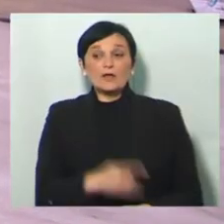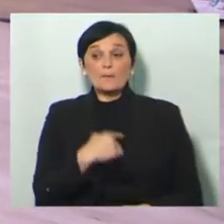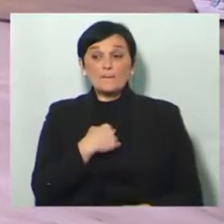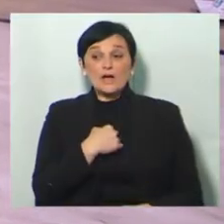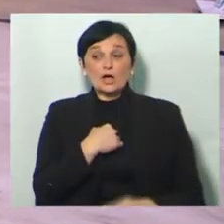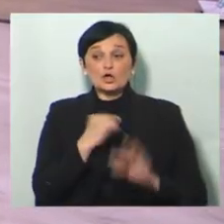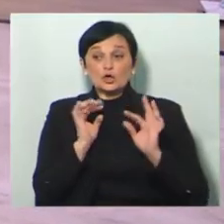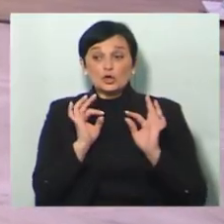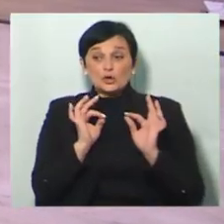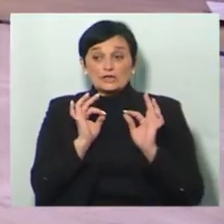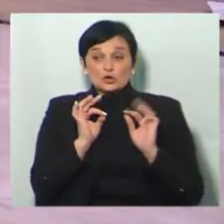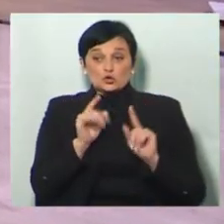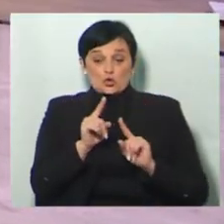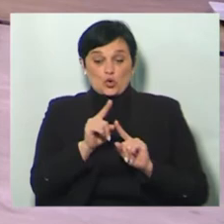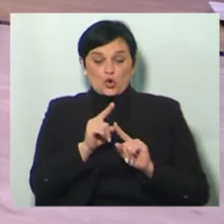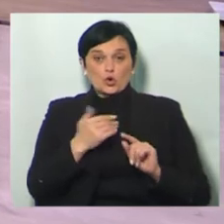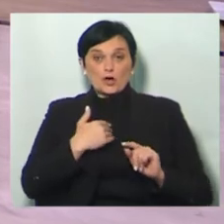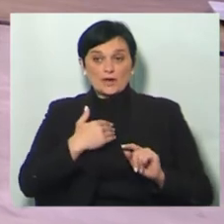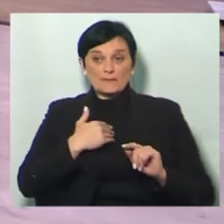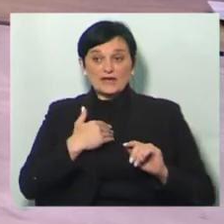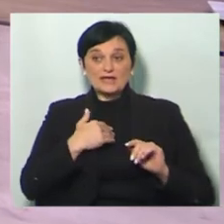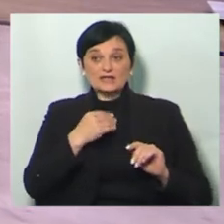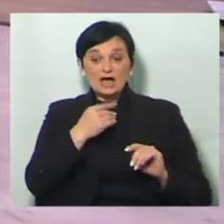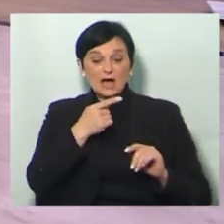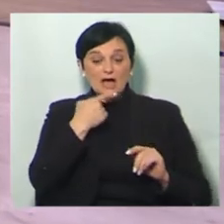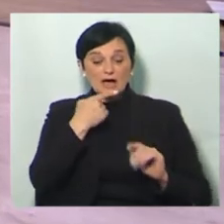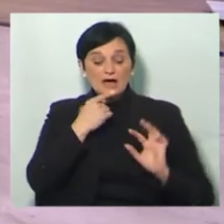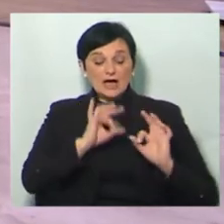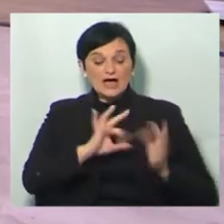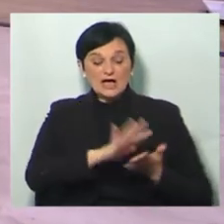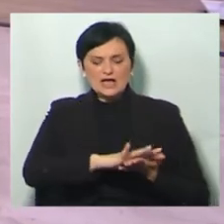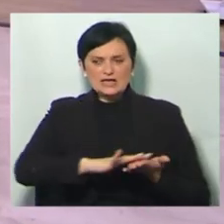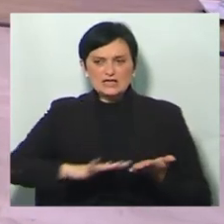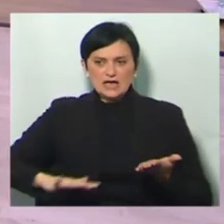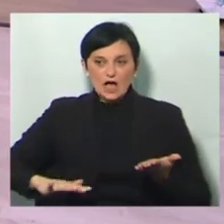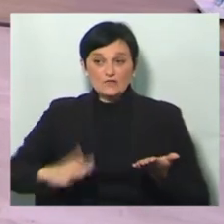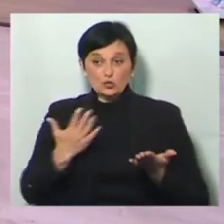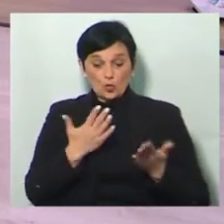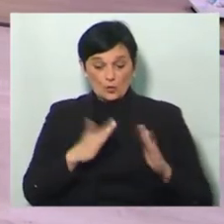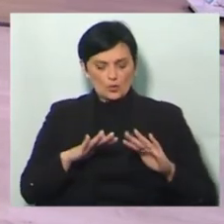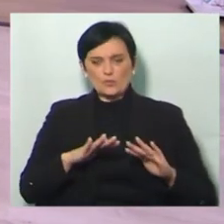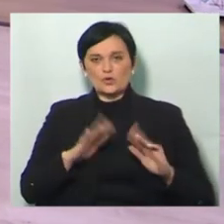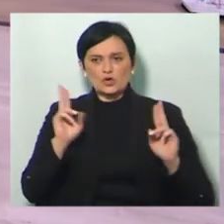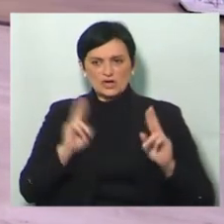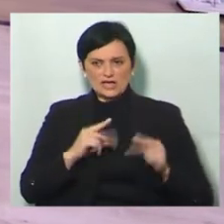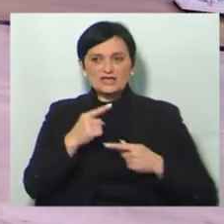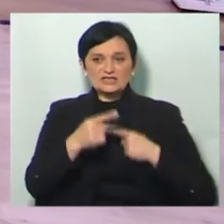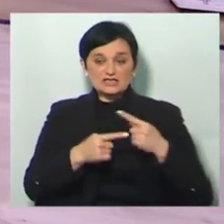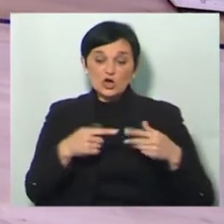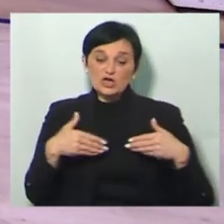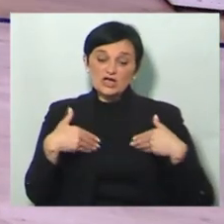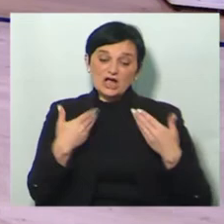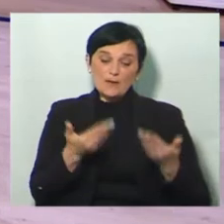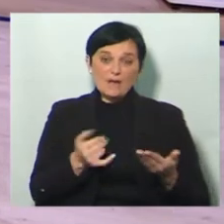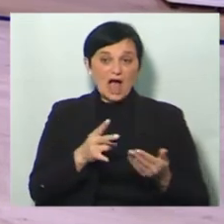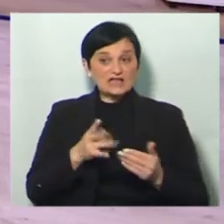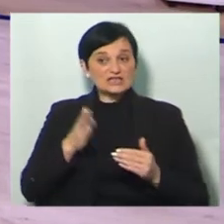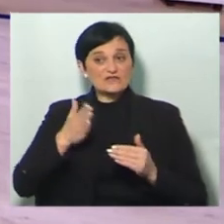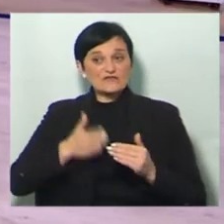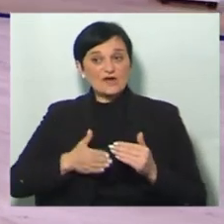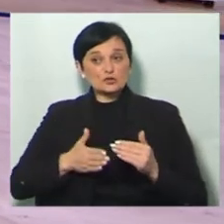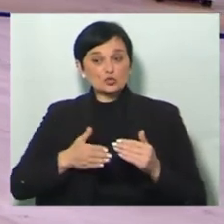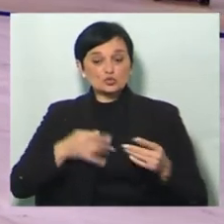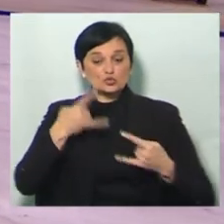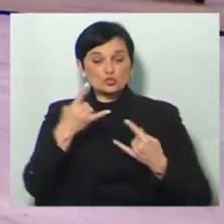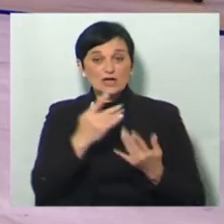Mes toret impoziții din mida cavagzelu copit șocnișani romeli poziții din ați tradițiilor gesalme bitan vasrulep holme